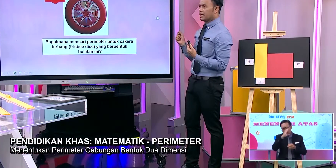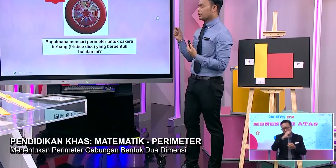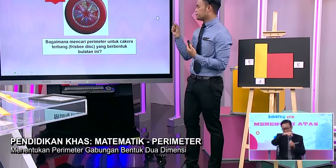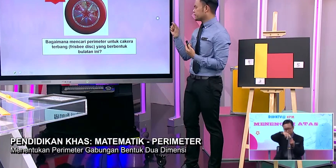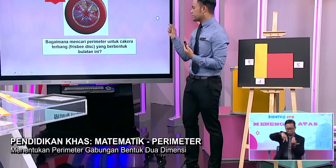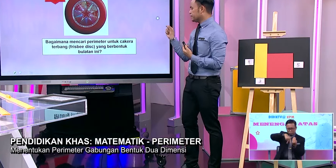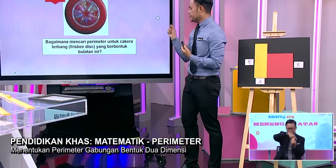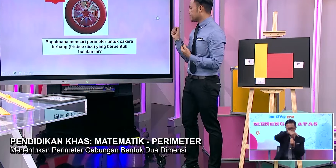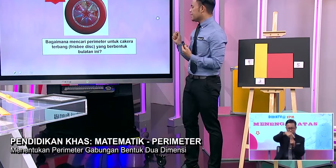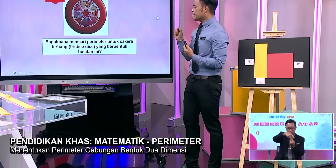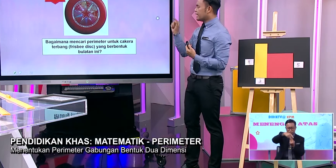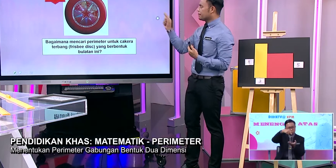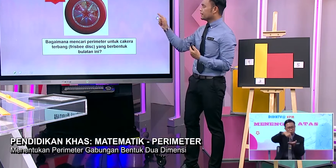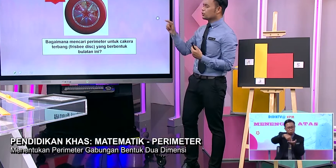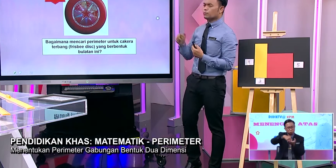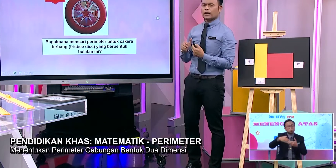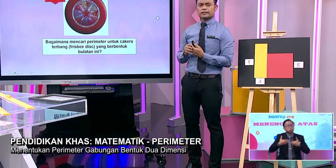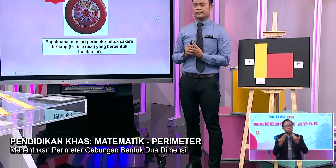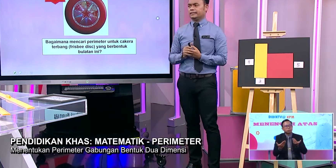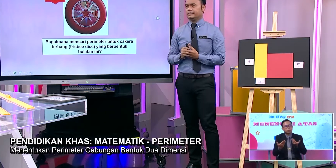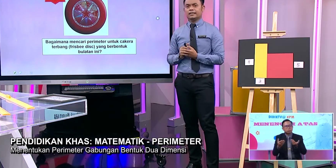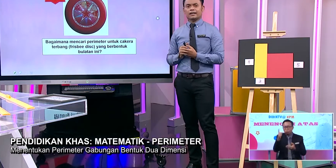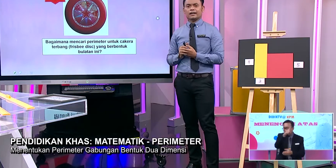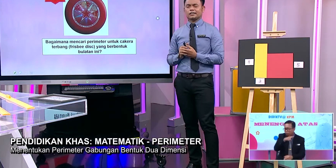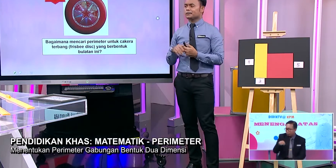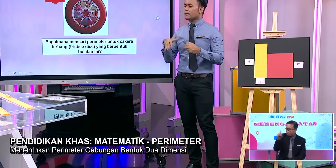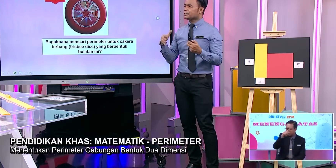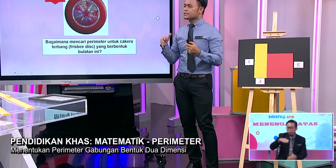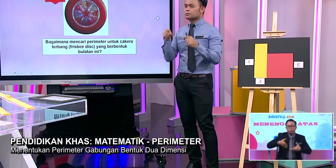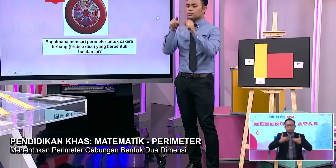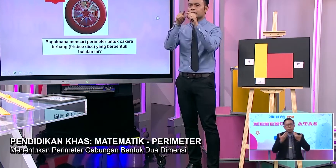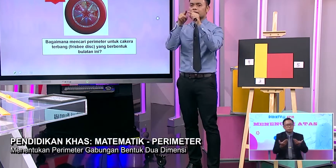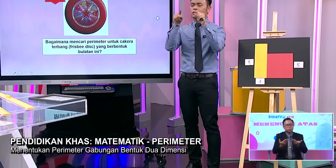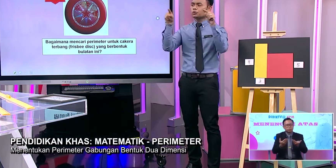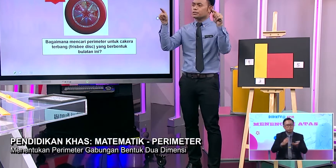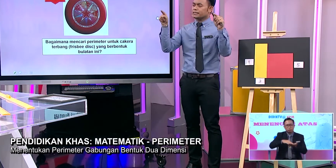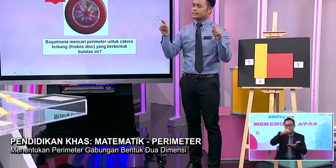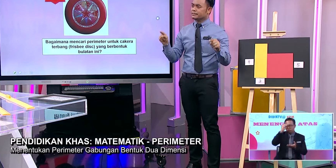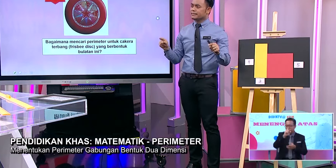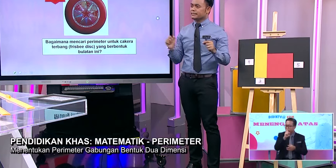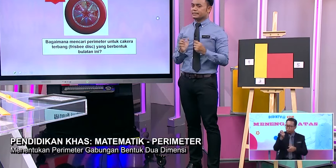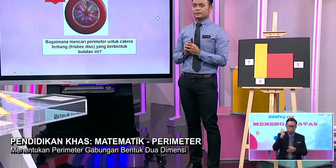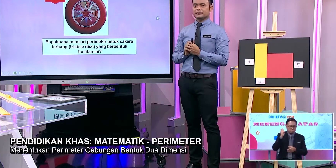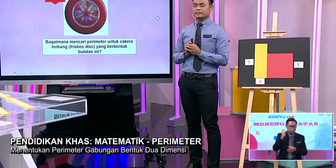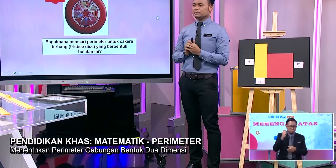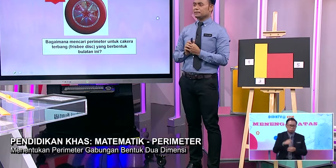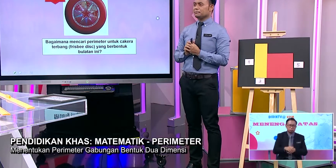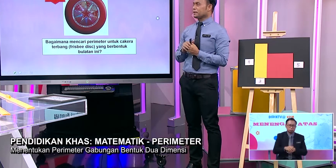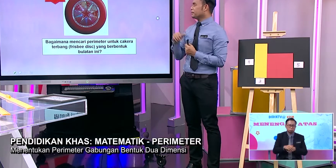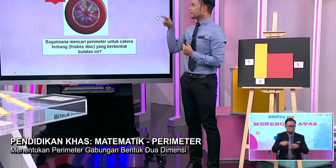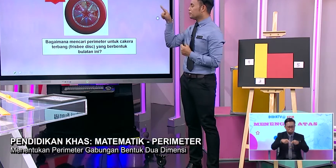terbang anak flash disk yang berbentuk bulatan ini Akita aja semuanya lurus tanya Sisil